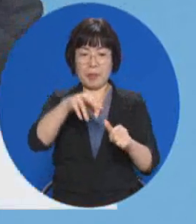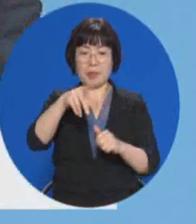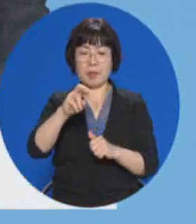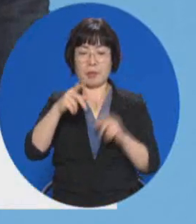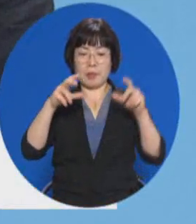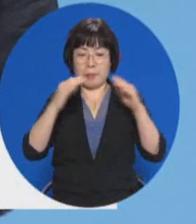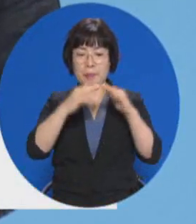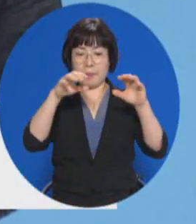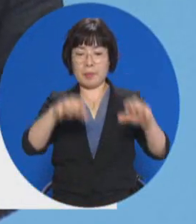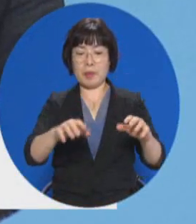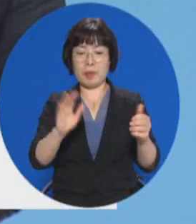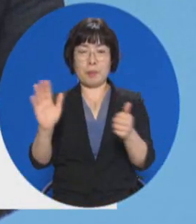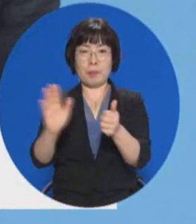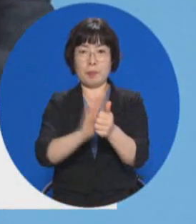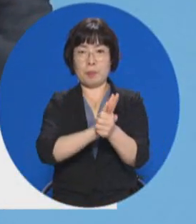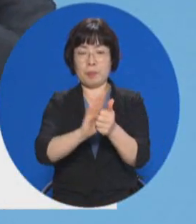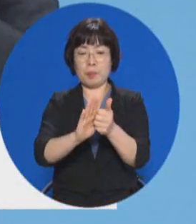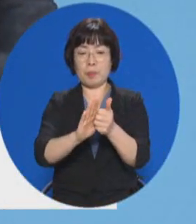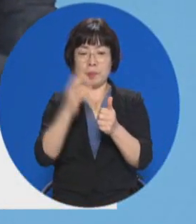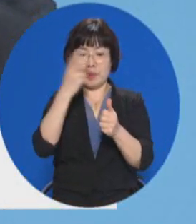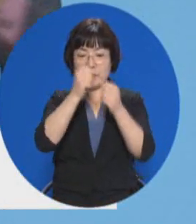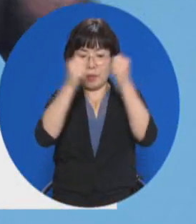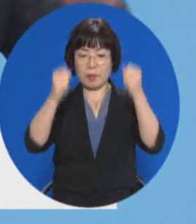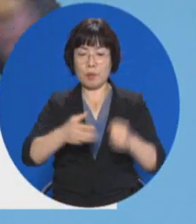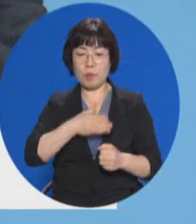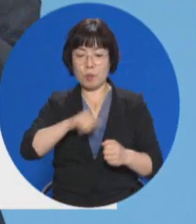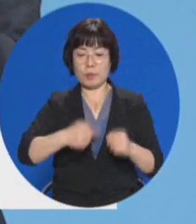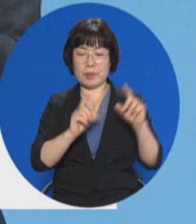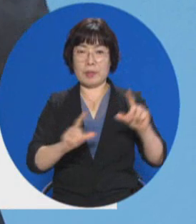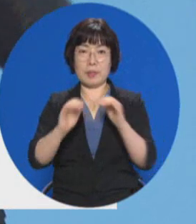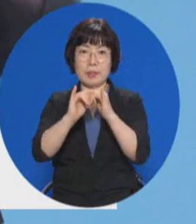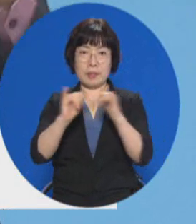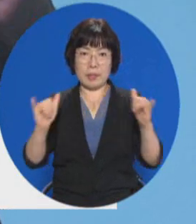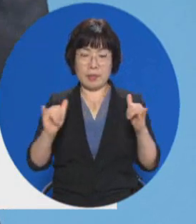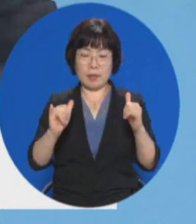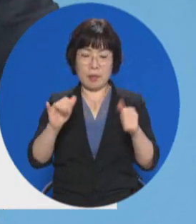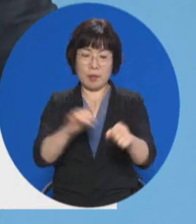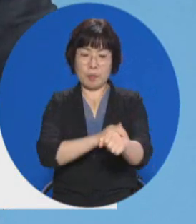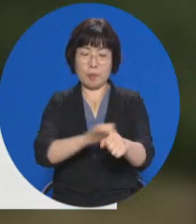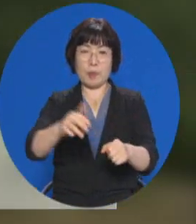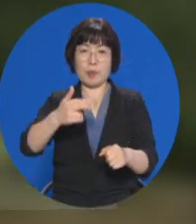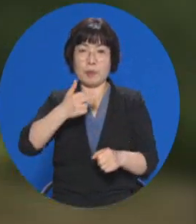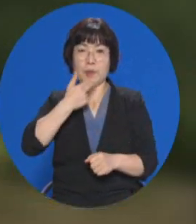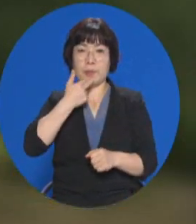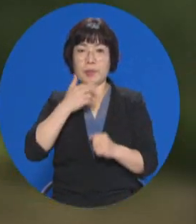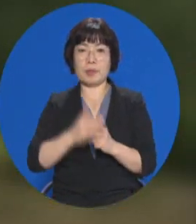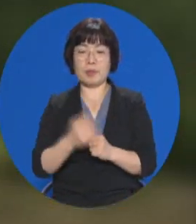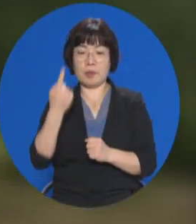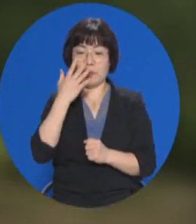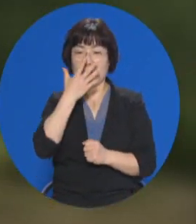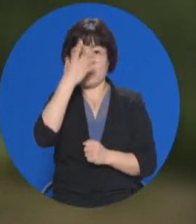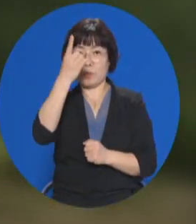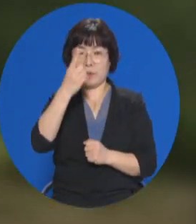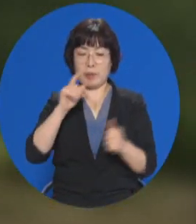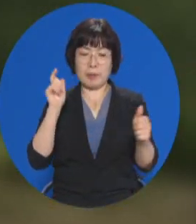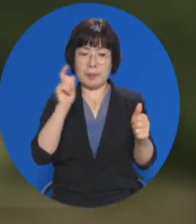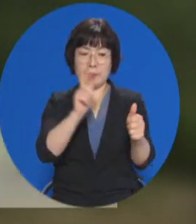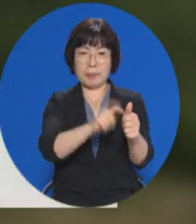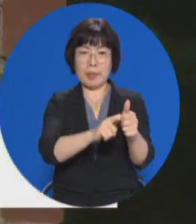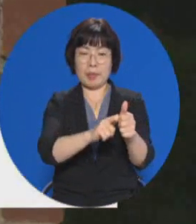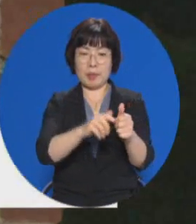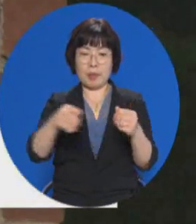상산마을은 돌봄 시스템을 운영하여 독거 노인 등 주민들이 불편함이 없도록. 어제 순천에서 확진 판정을